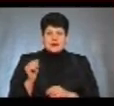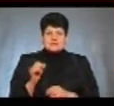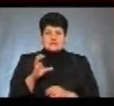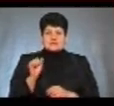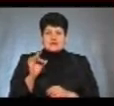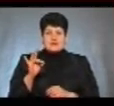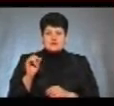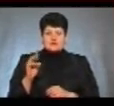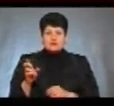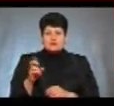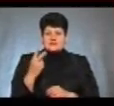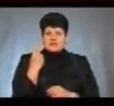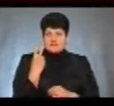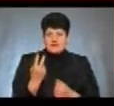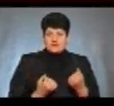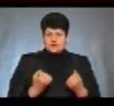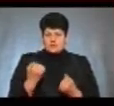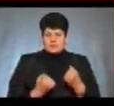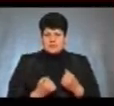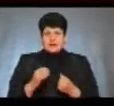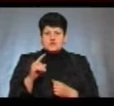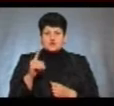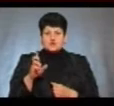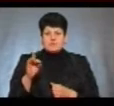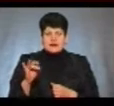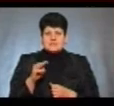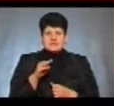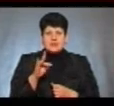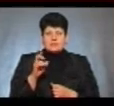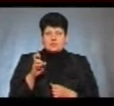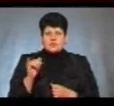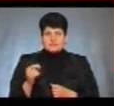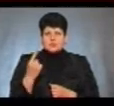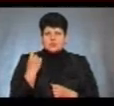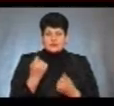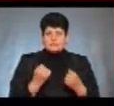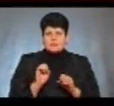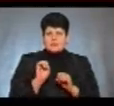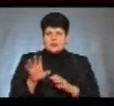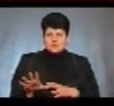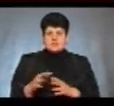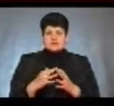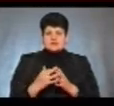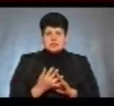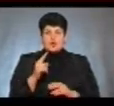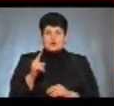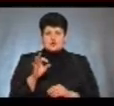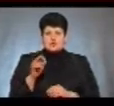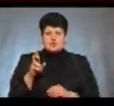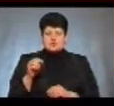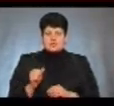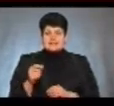і Саранчуки. У Бучицький район 2 автомобілі для амбулаторій сіл Зубрець і Трибухівці. Один автомобіль відправлять в амбулаторію села